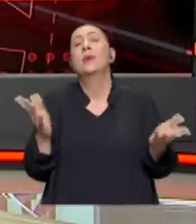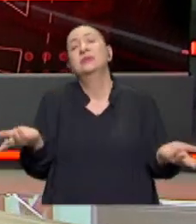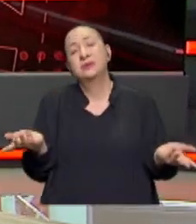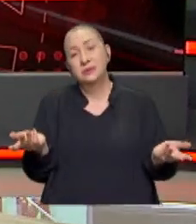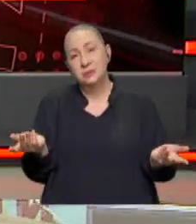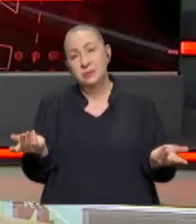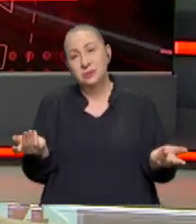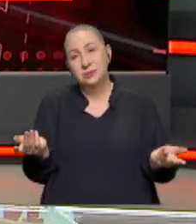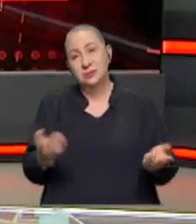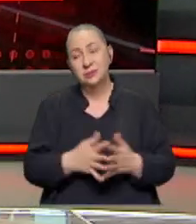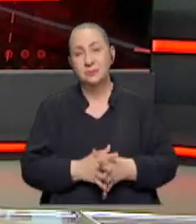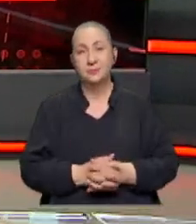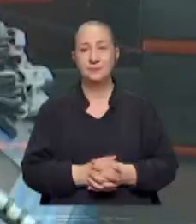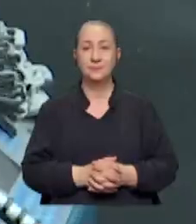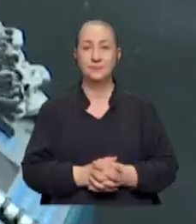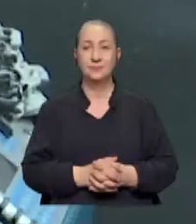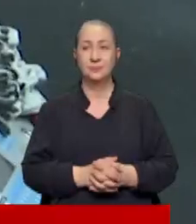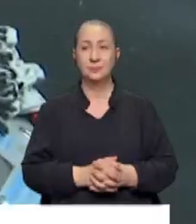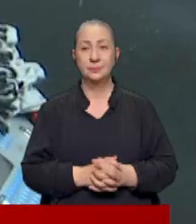ya?